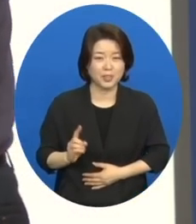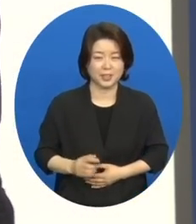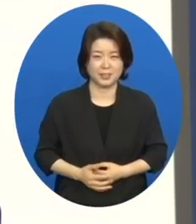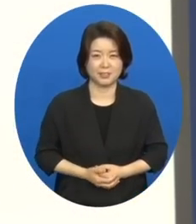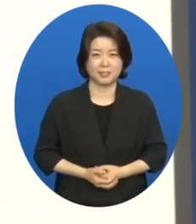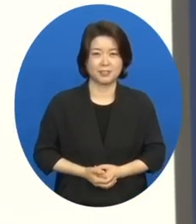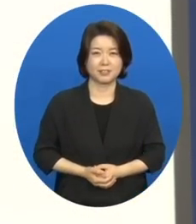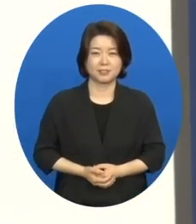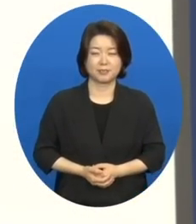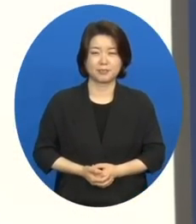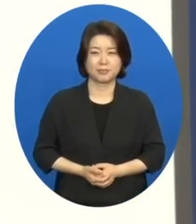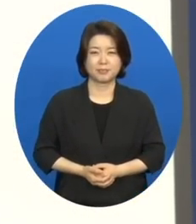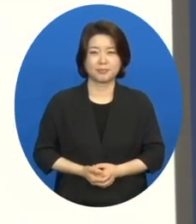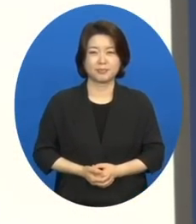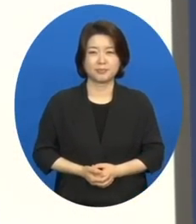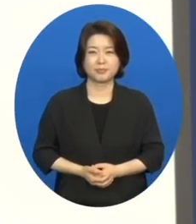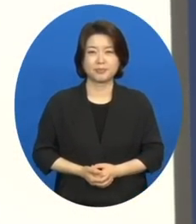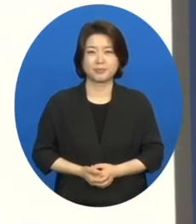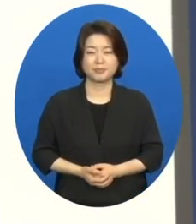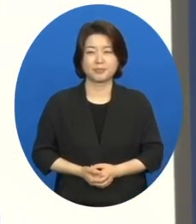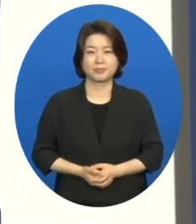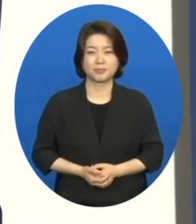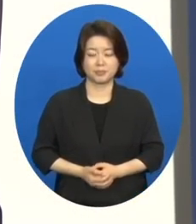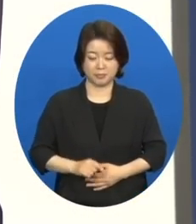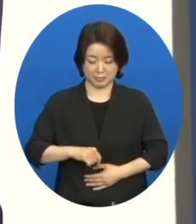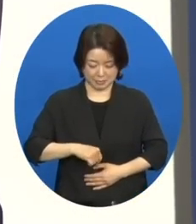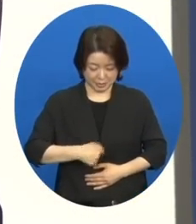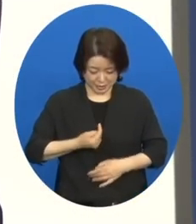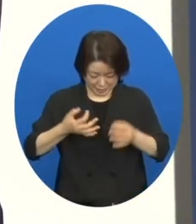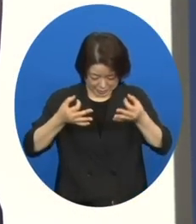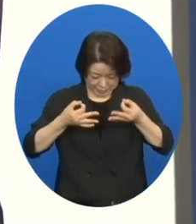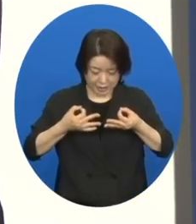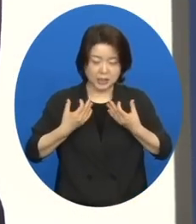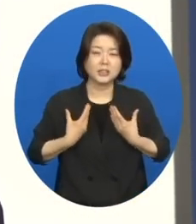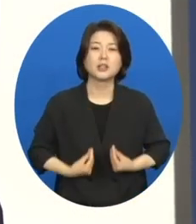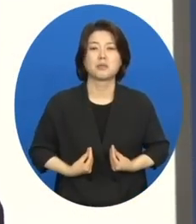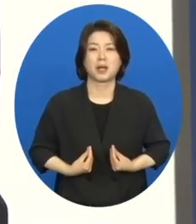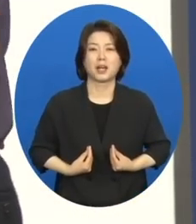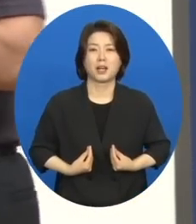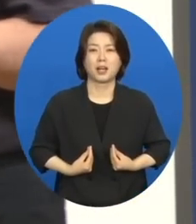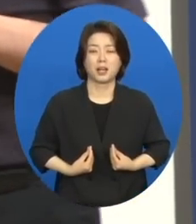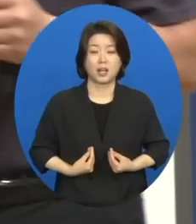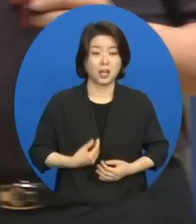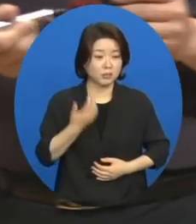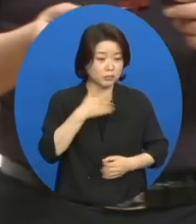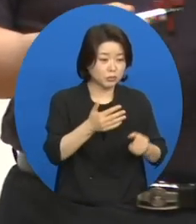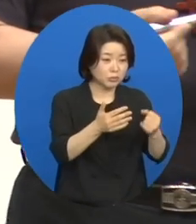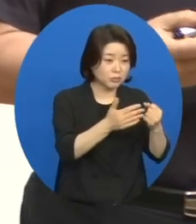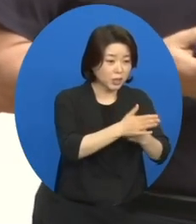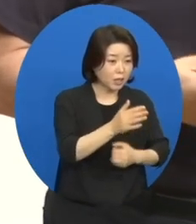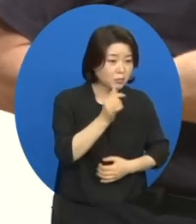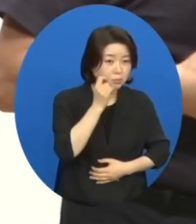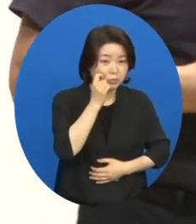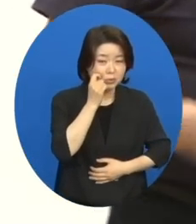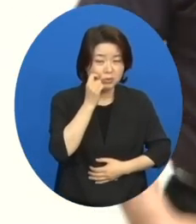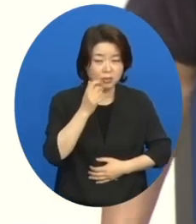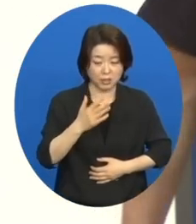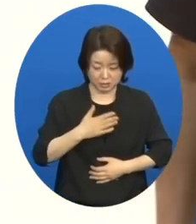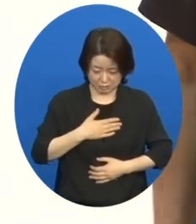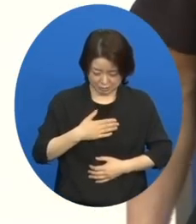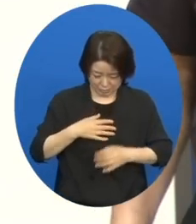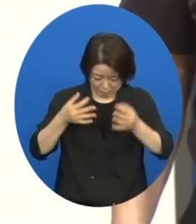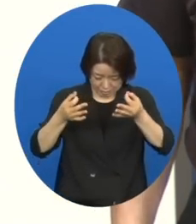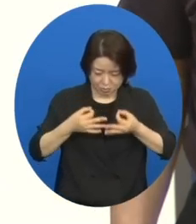그게 바로 자기 절망이에요. 누구 탓할 것도 없고 나 같은 놈이